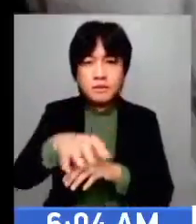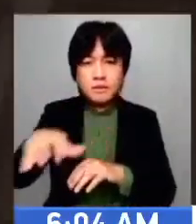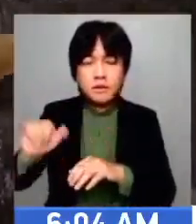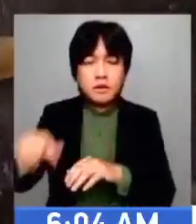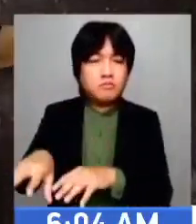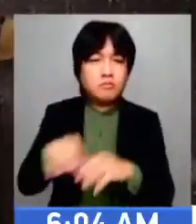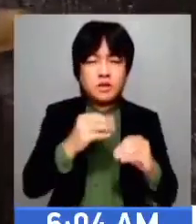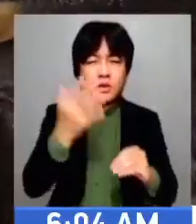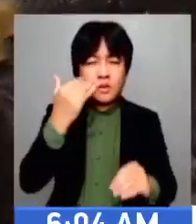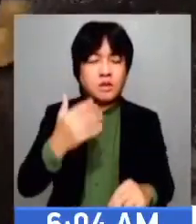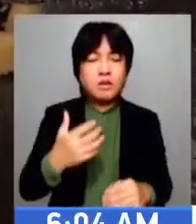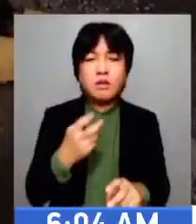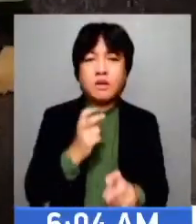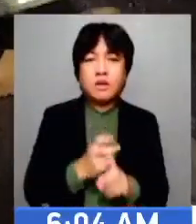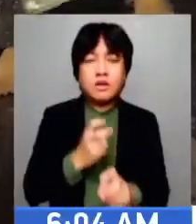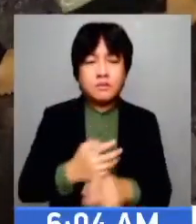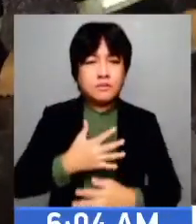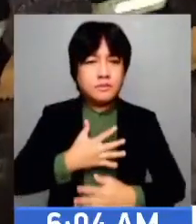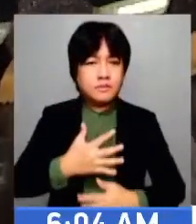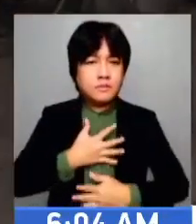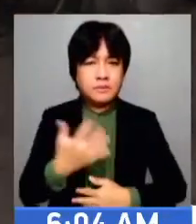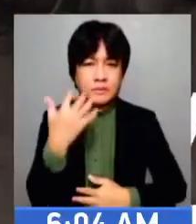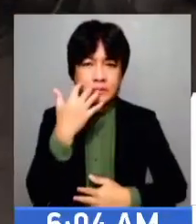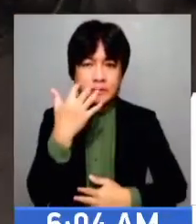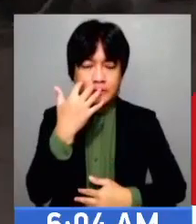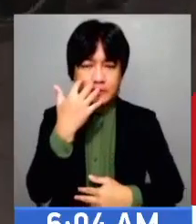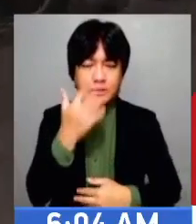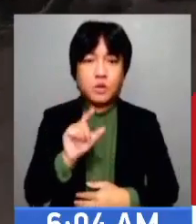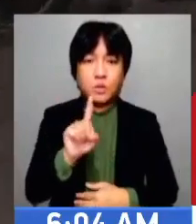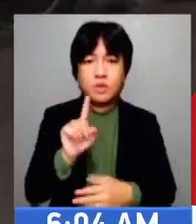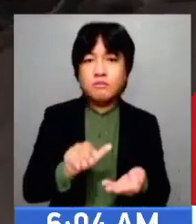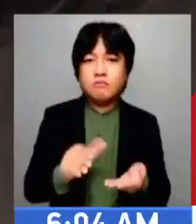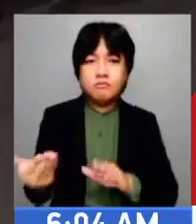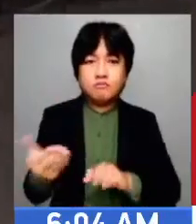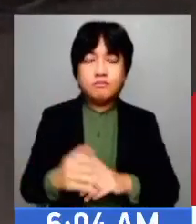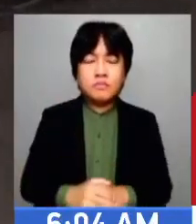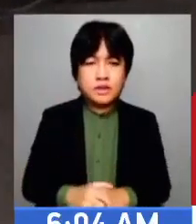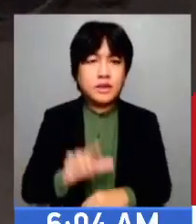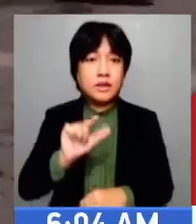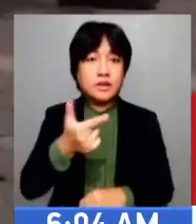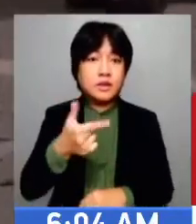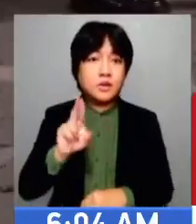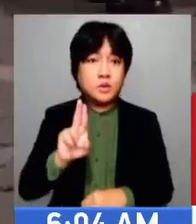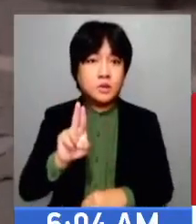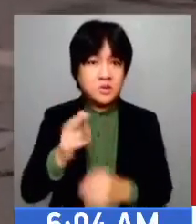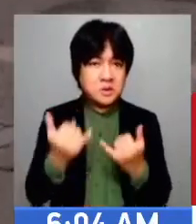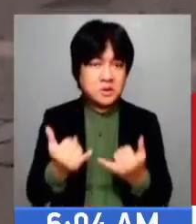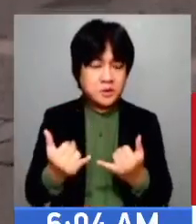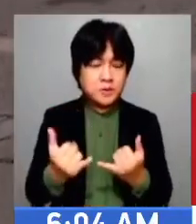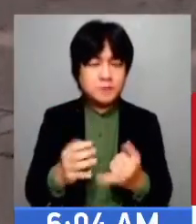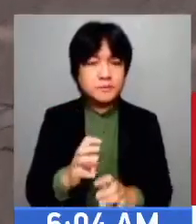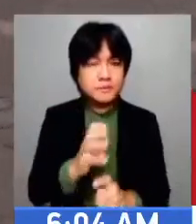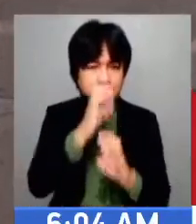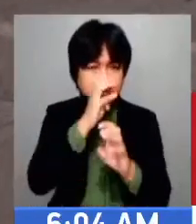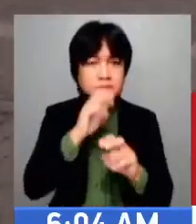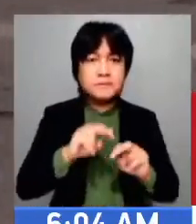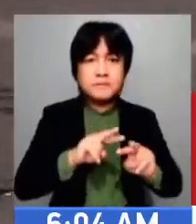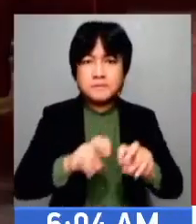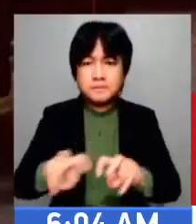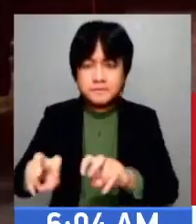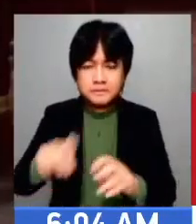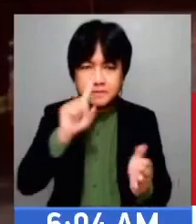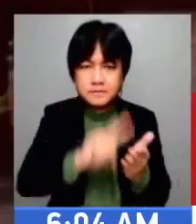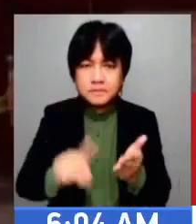nasawi. Dahil sa pangyayari, masihigpitan daw ng LGU ang pag-iinspeksyon sa 26 na planta at cold storage